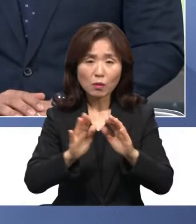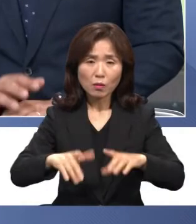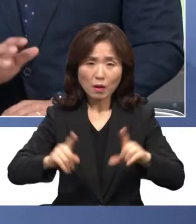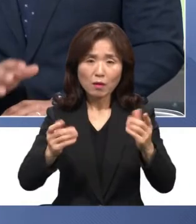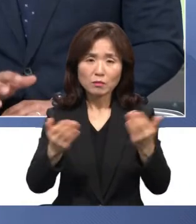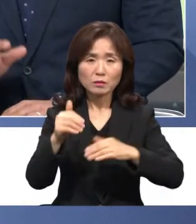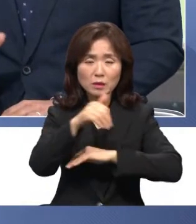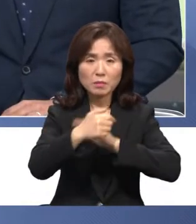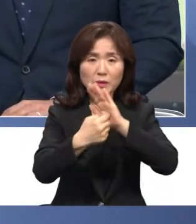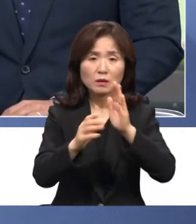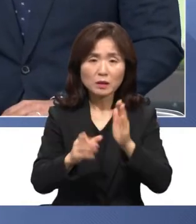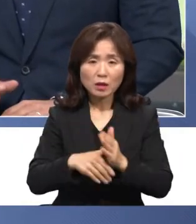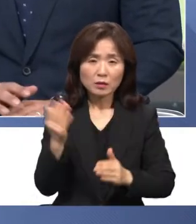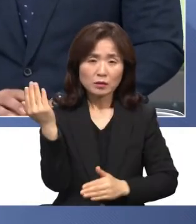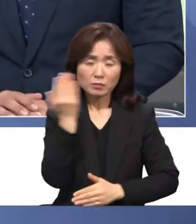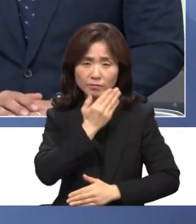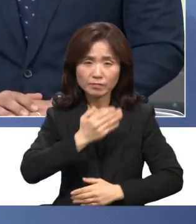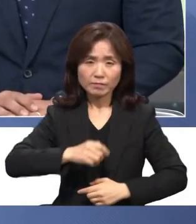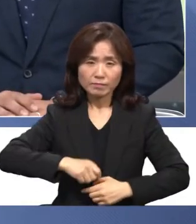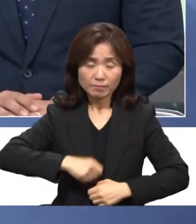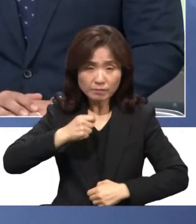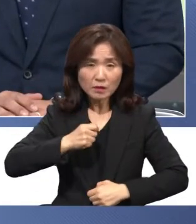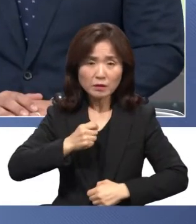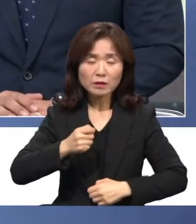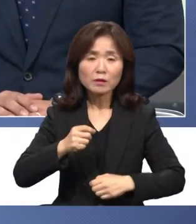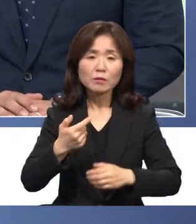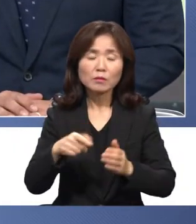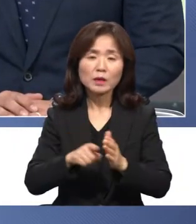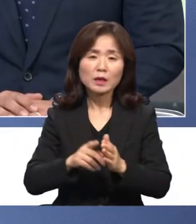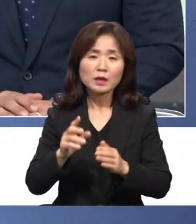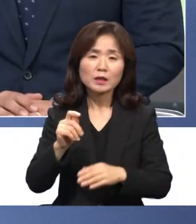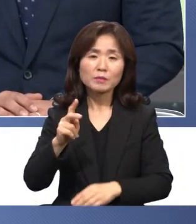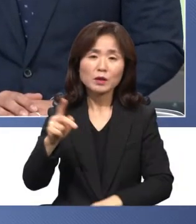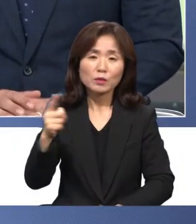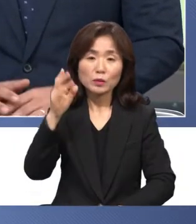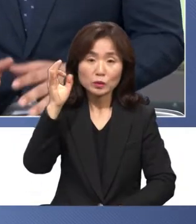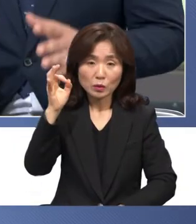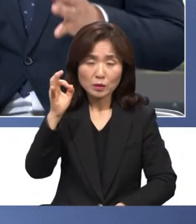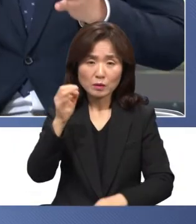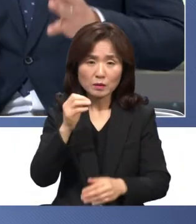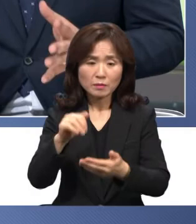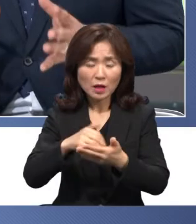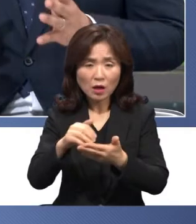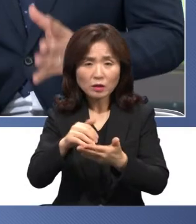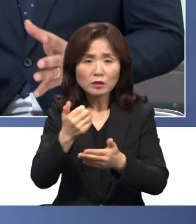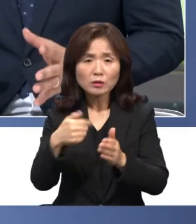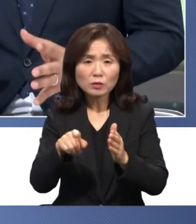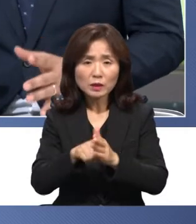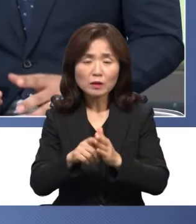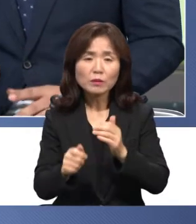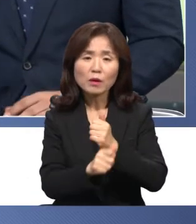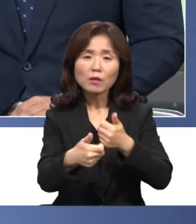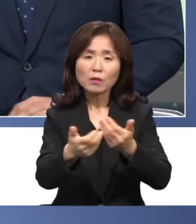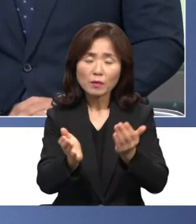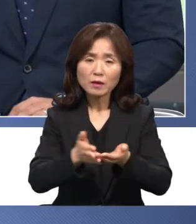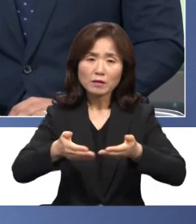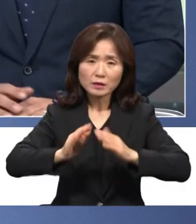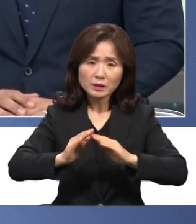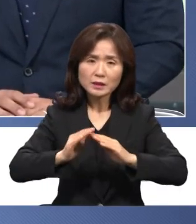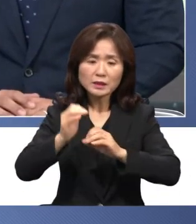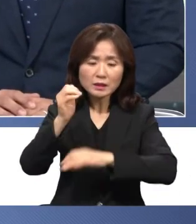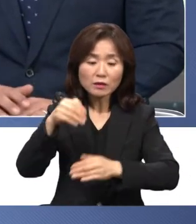공정하고 투명하게 수신료를 산정하기 위한 수신료 위원회 를 설치하기 위한 이 근거를 6월까지